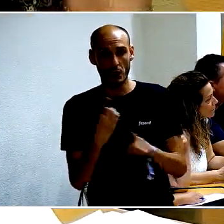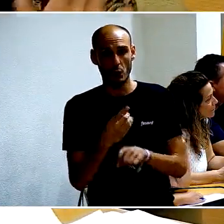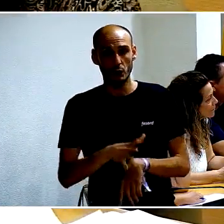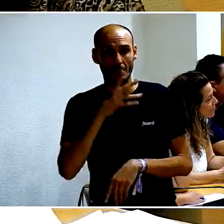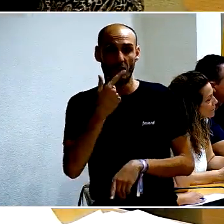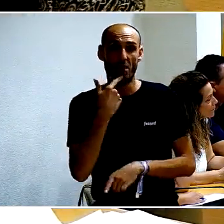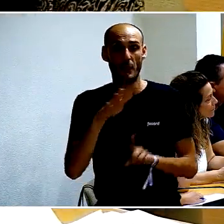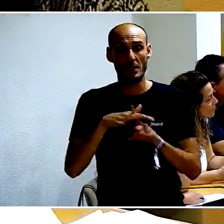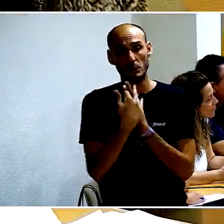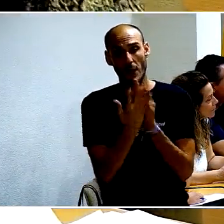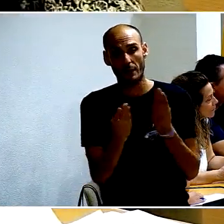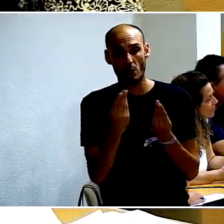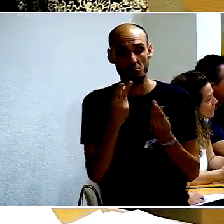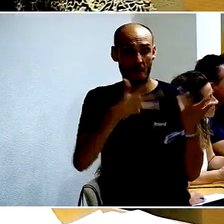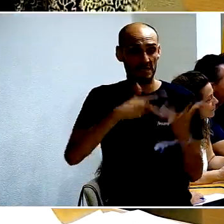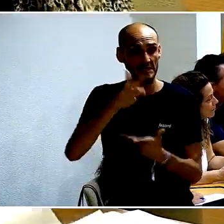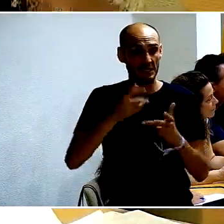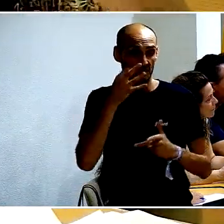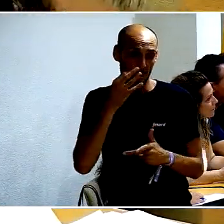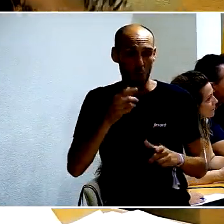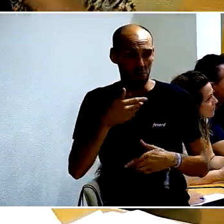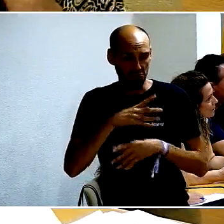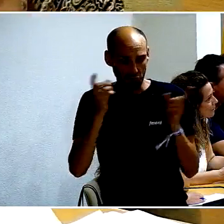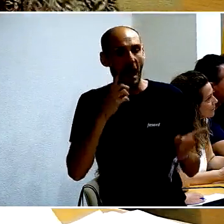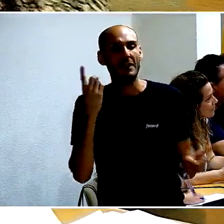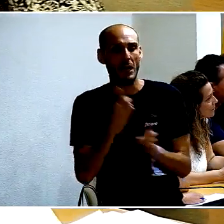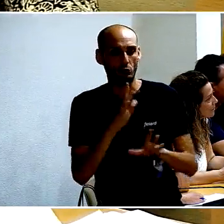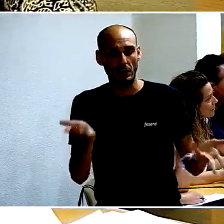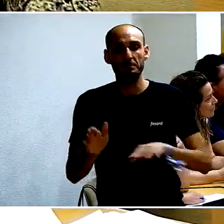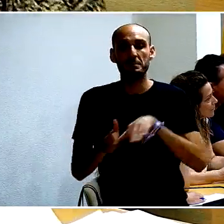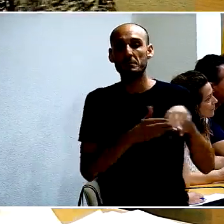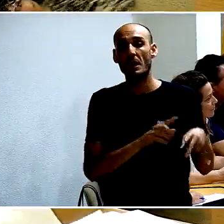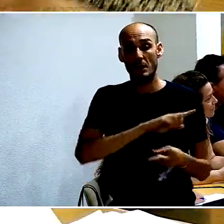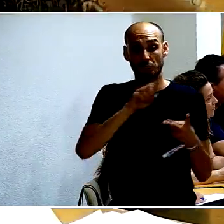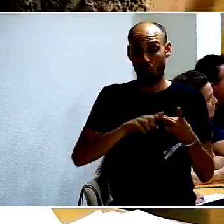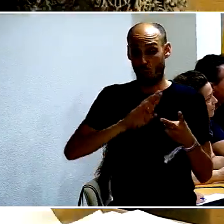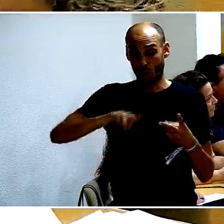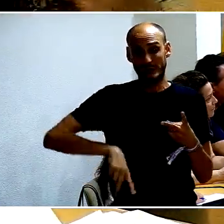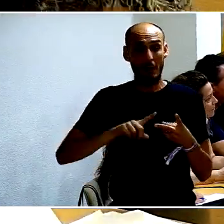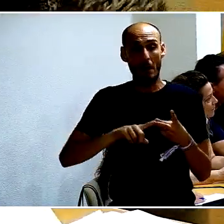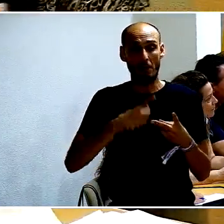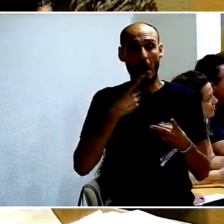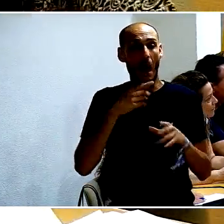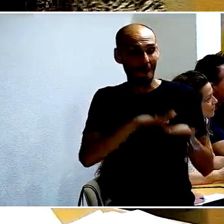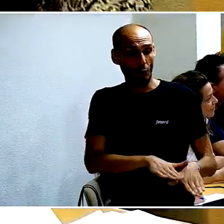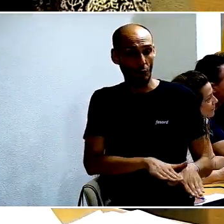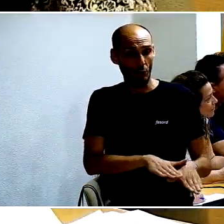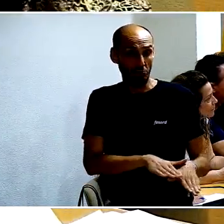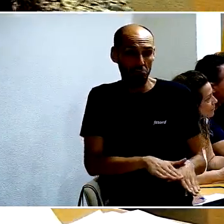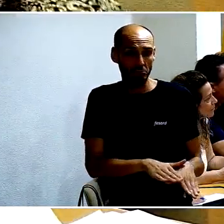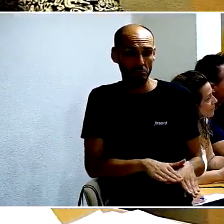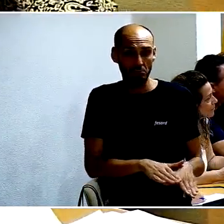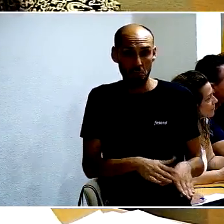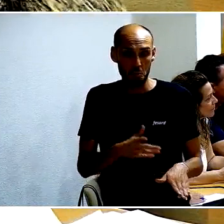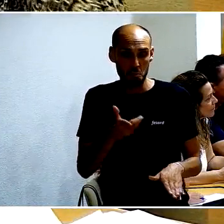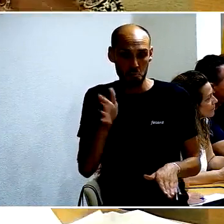però que era una qüestió nostra i que anaven a votar en contra. En l'anterior van votar a favor, perquè aquest dia no tenien ganes vostès de discutir